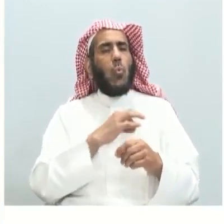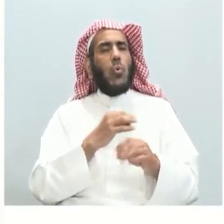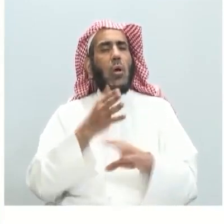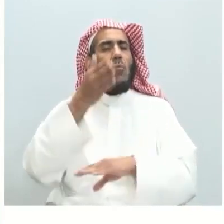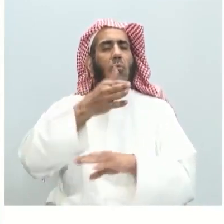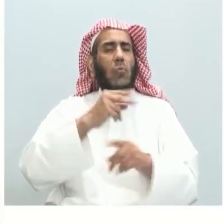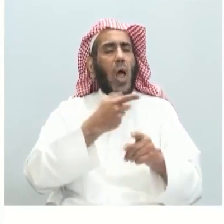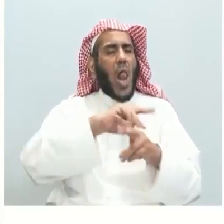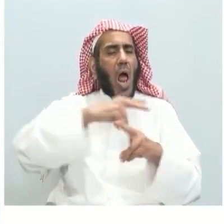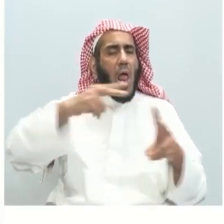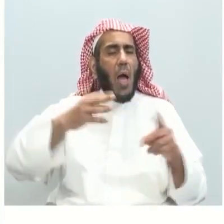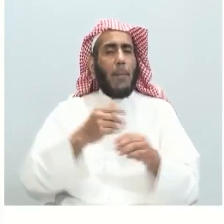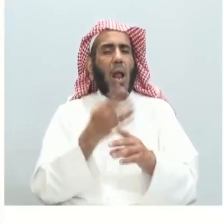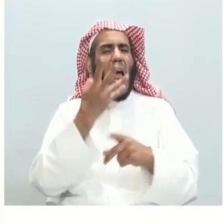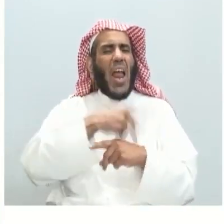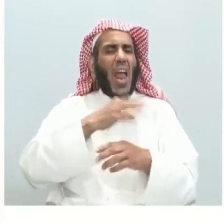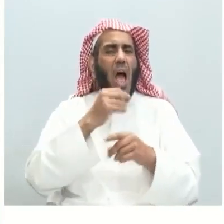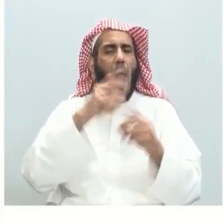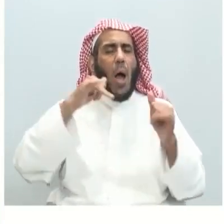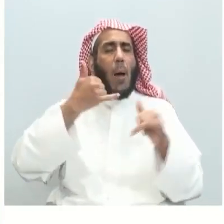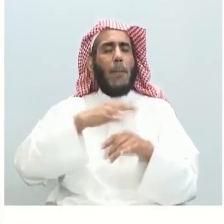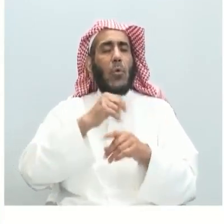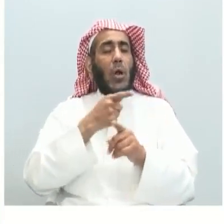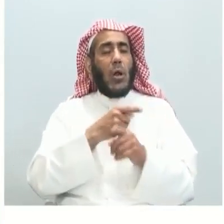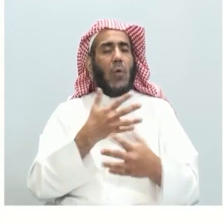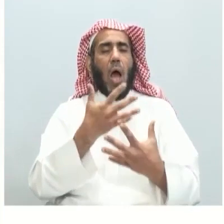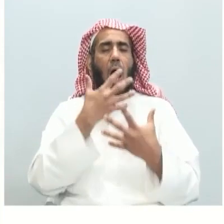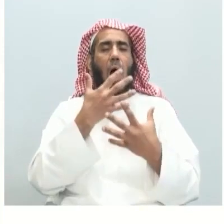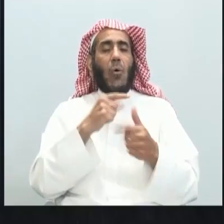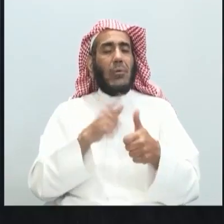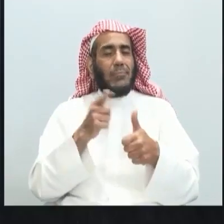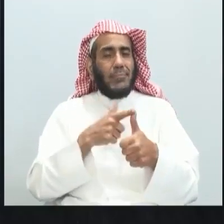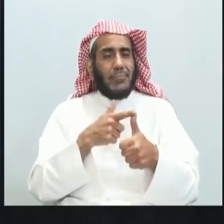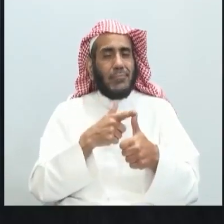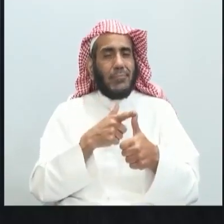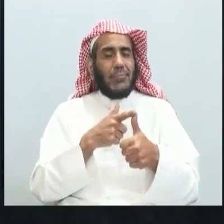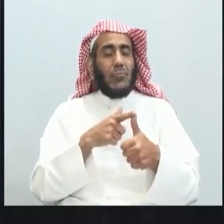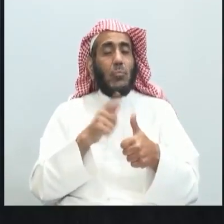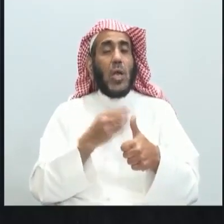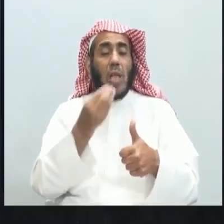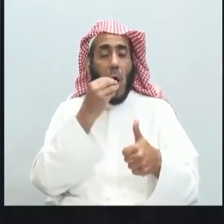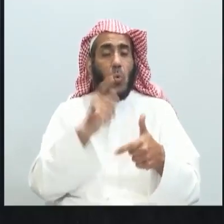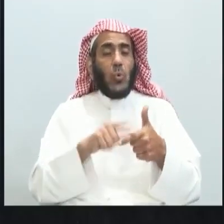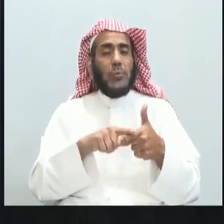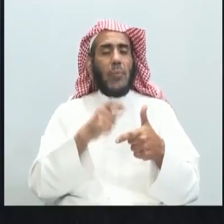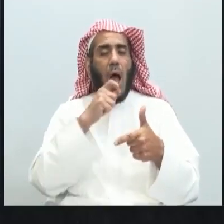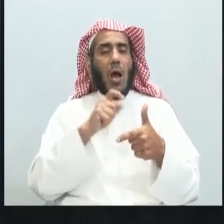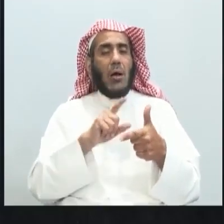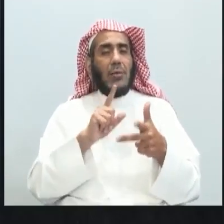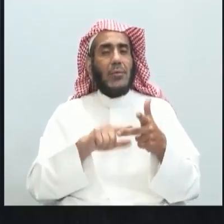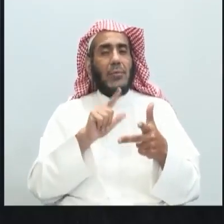وفوائدها الانسان والانعام خلقها لكم فيها دفء واحد ومنها ياكلون